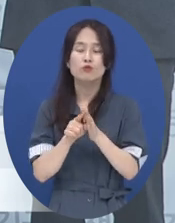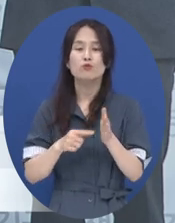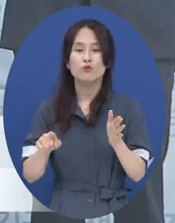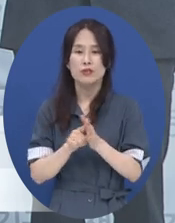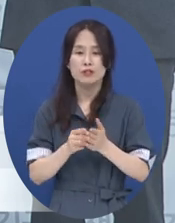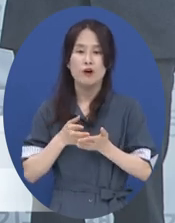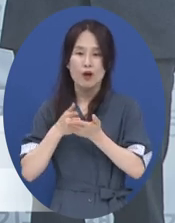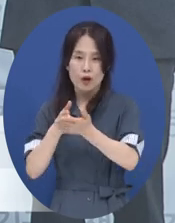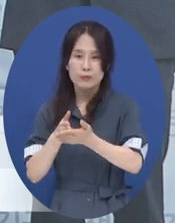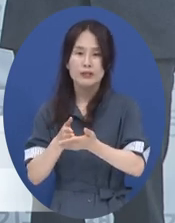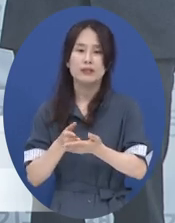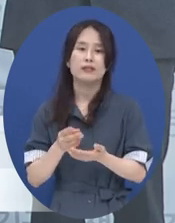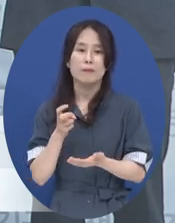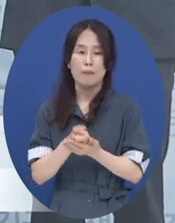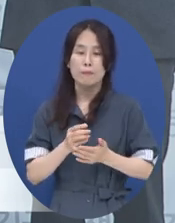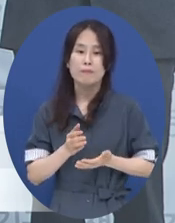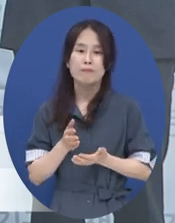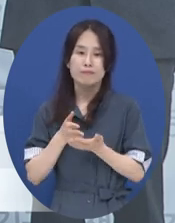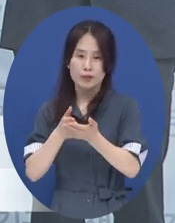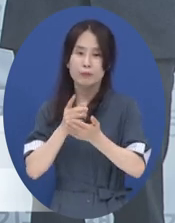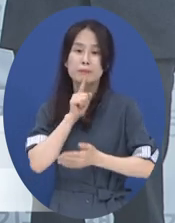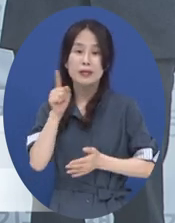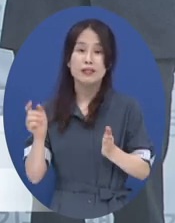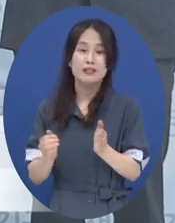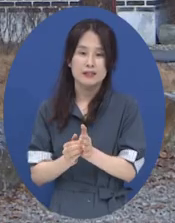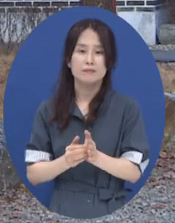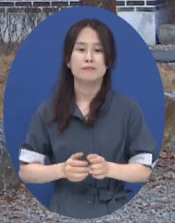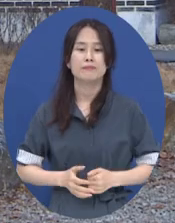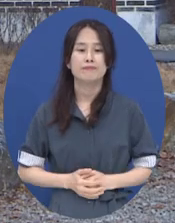구성을 제안했습니다. 구영슬 기자의 보도입니다.